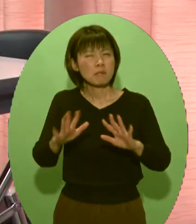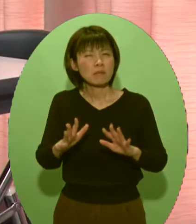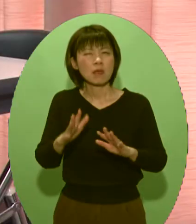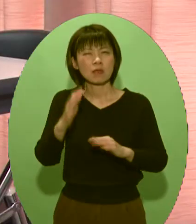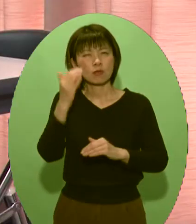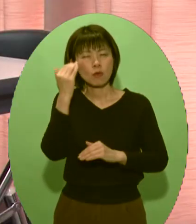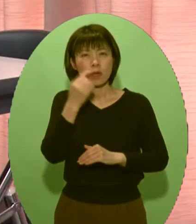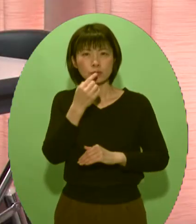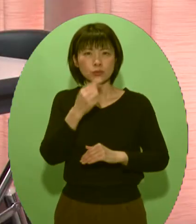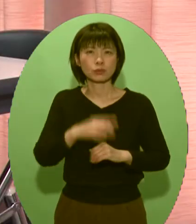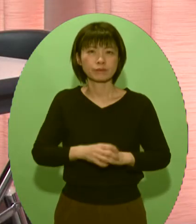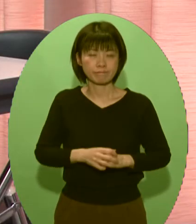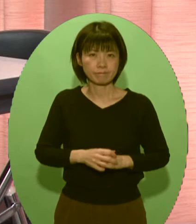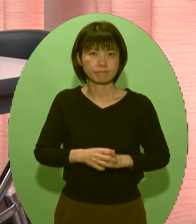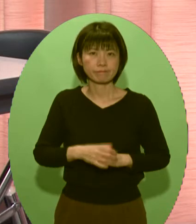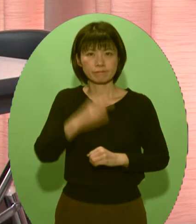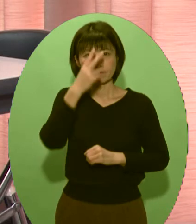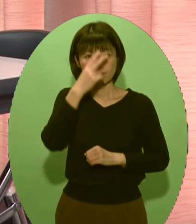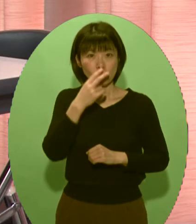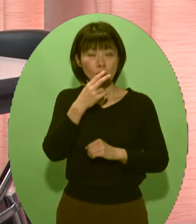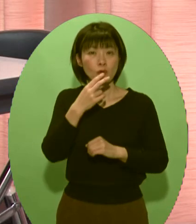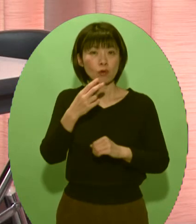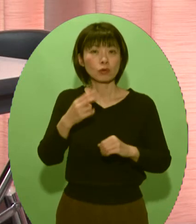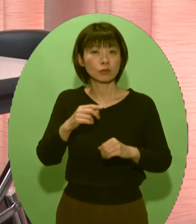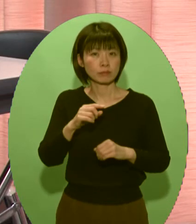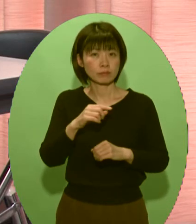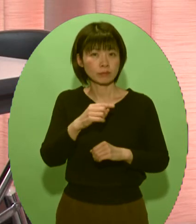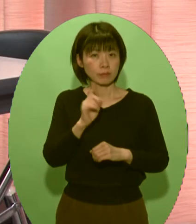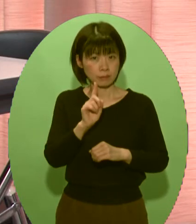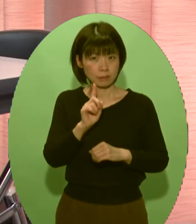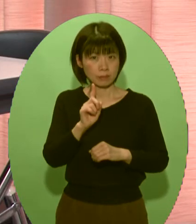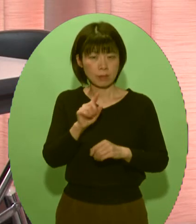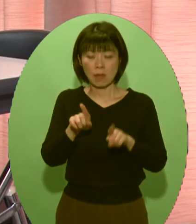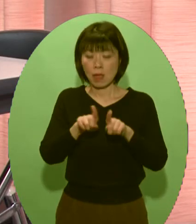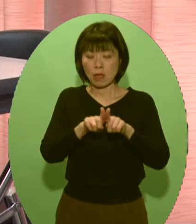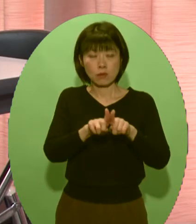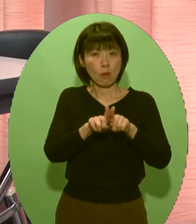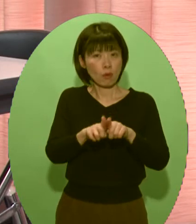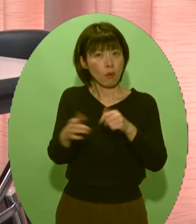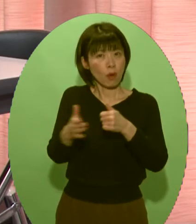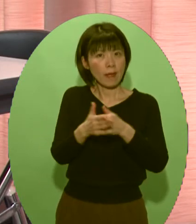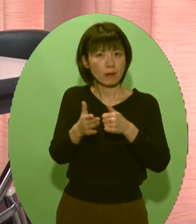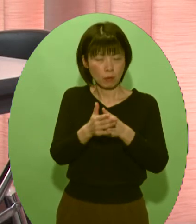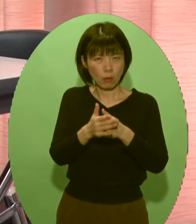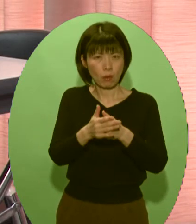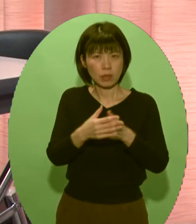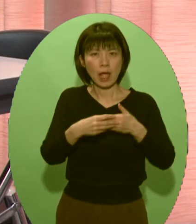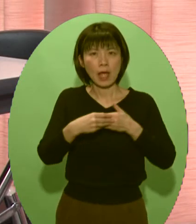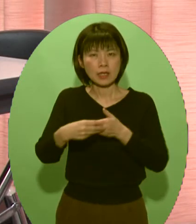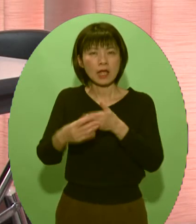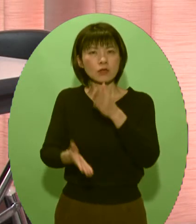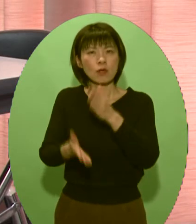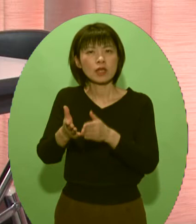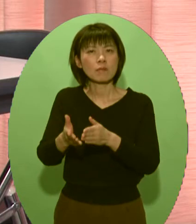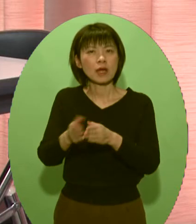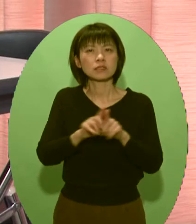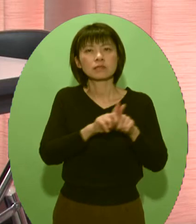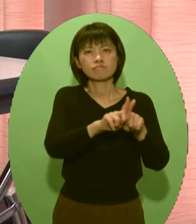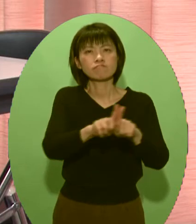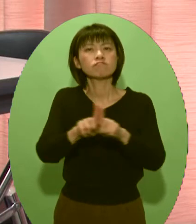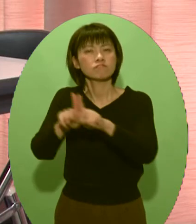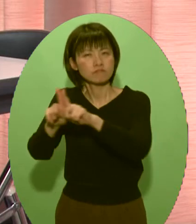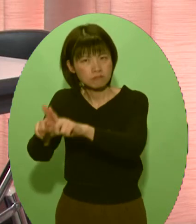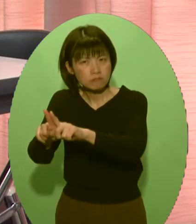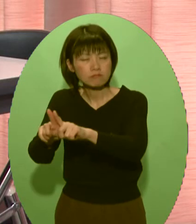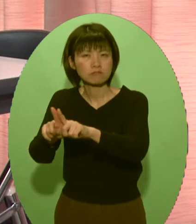です。私たち視覚障害者は同行援護ってガイドヘルパーさんと歩いたりするときは必ず密接